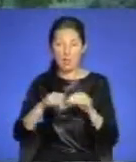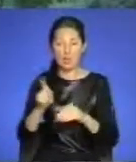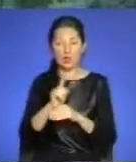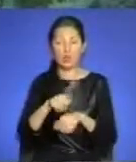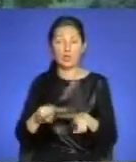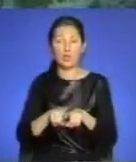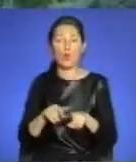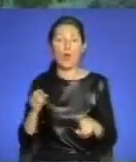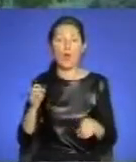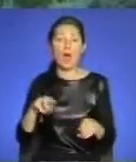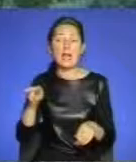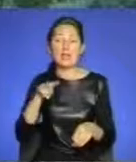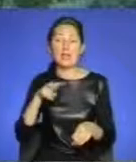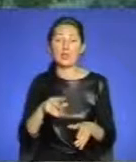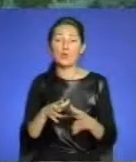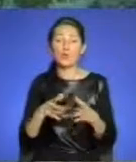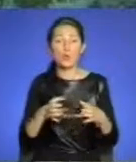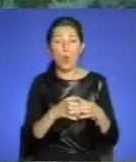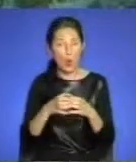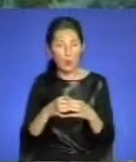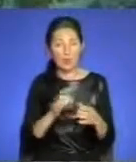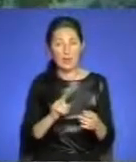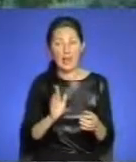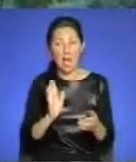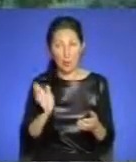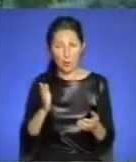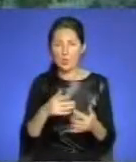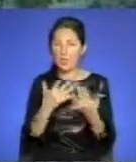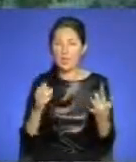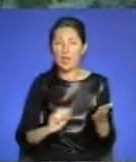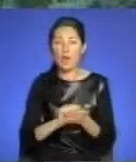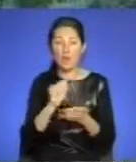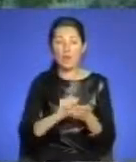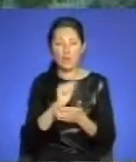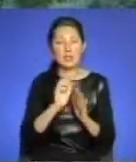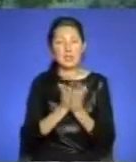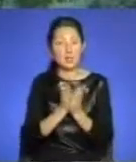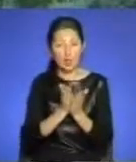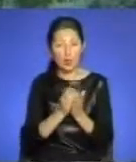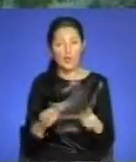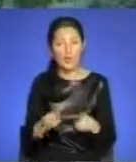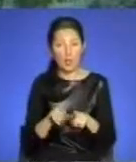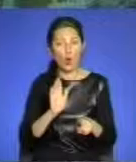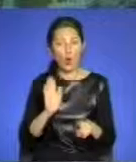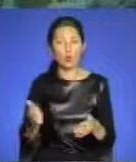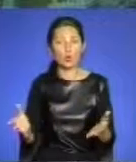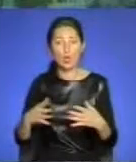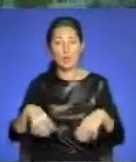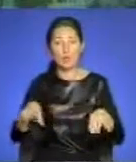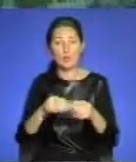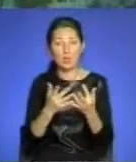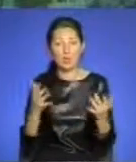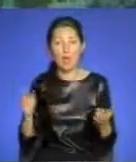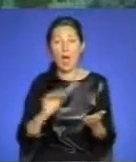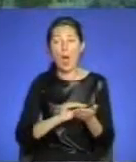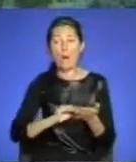так сказати, тусовку, де будуть представлені різні видавництва книжок, книжкові. І також будуть зібрані ряд письменників